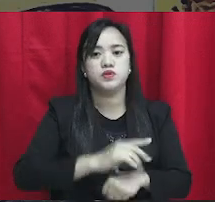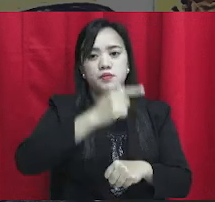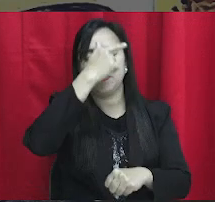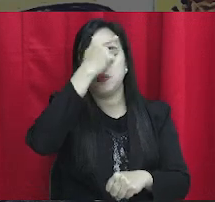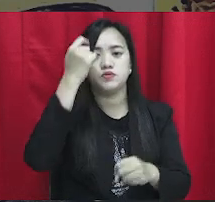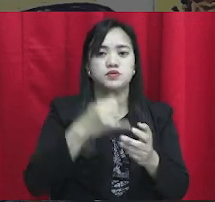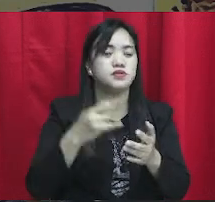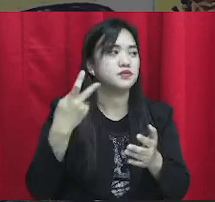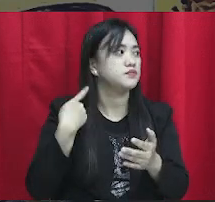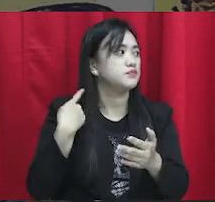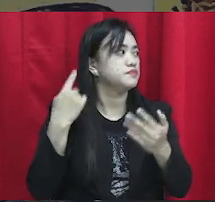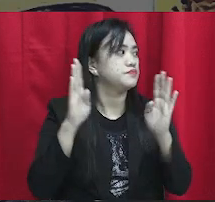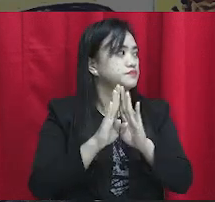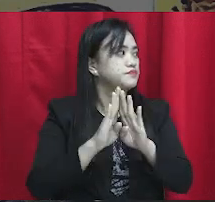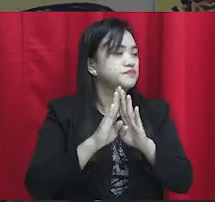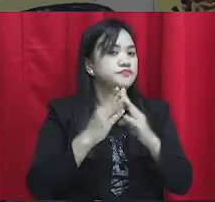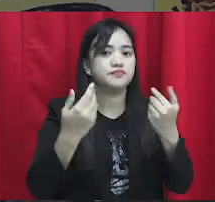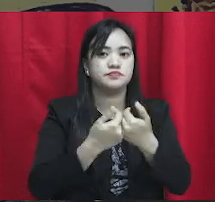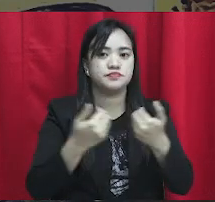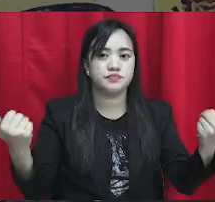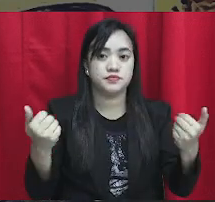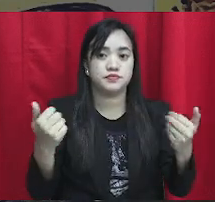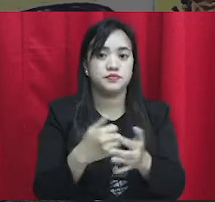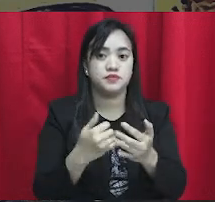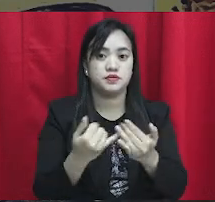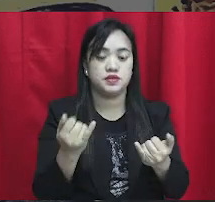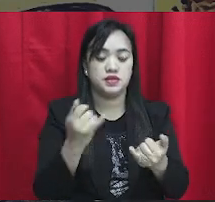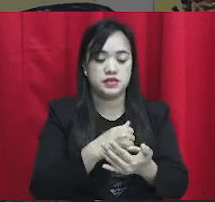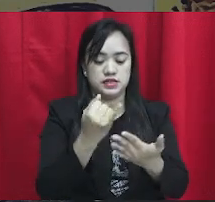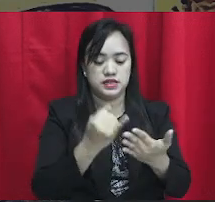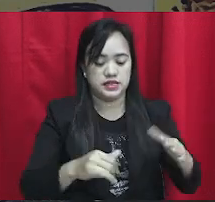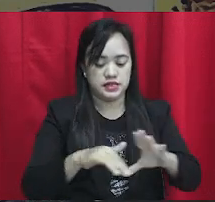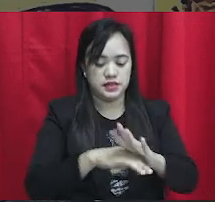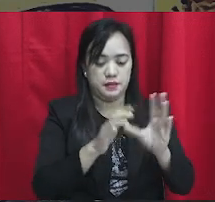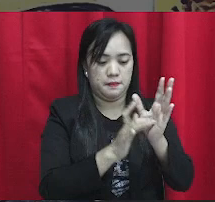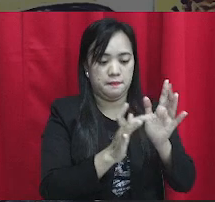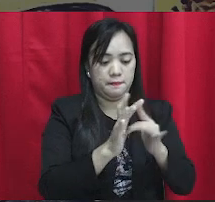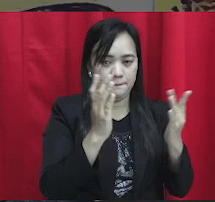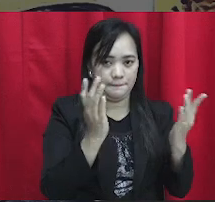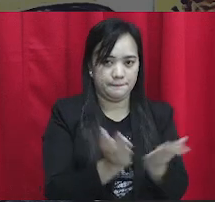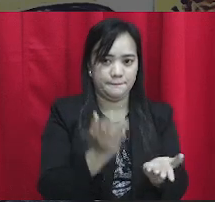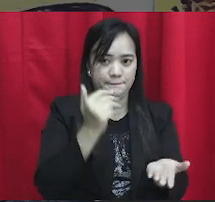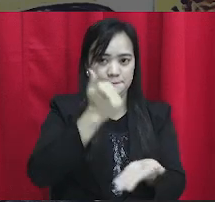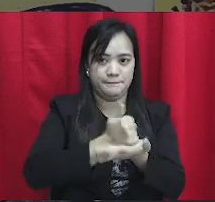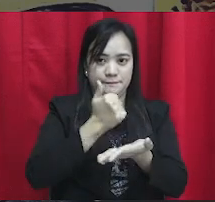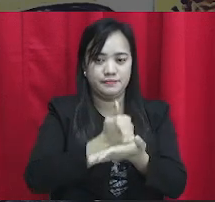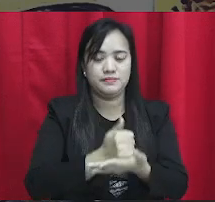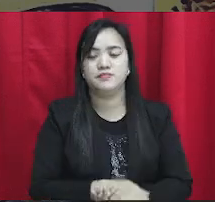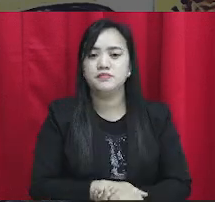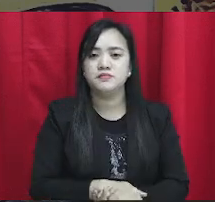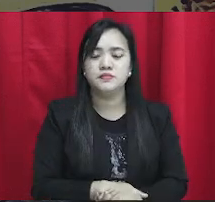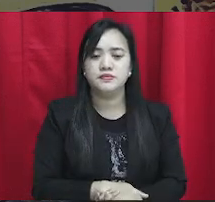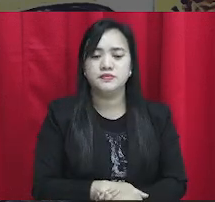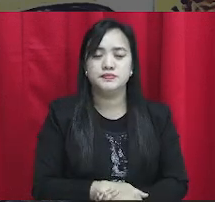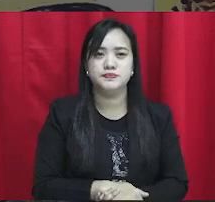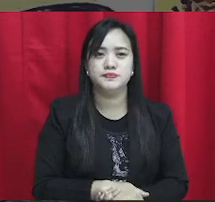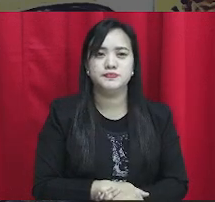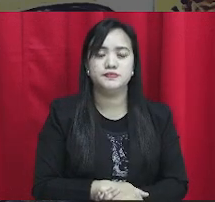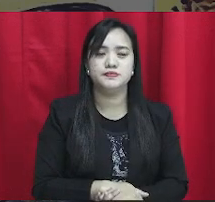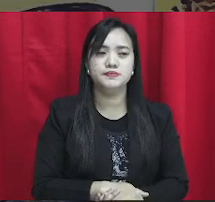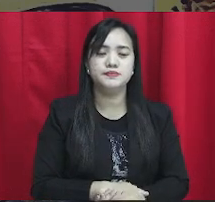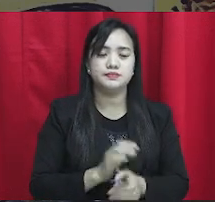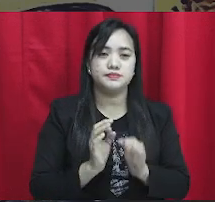nakahiwalay ang pamilya at talaga nakadisenyo sa Biblia talaga. Sama-sama. Yeah. Oh. Yan ang sinasabi ko, nakahiwalay na pag may pamilya na 'yung